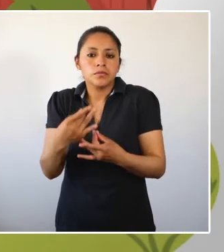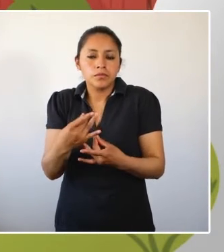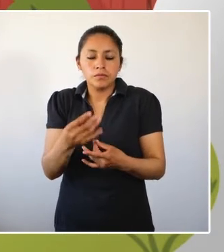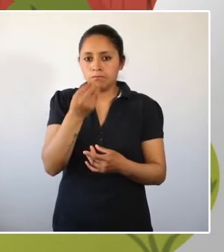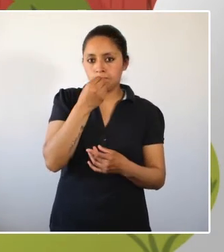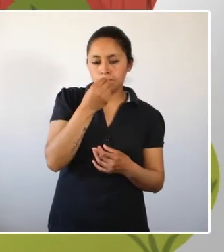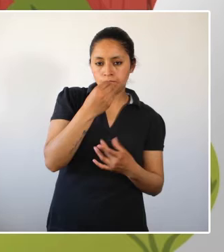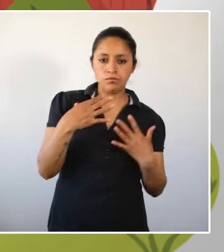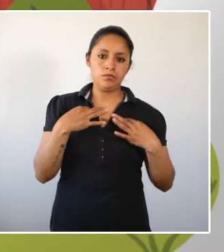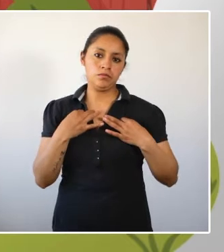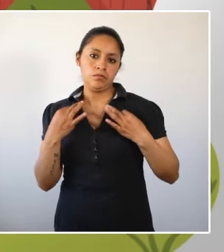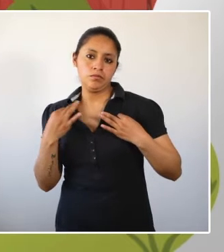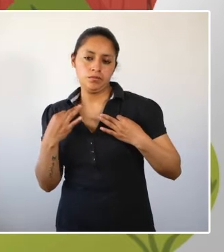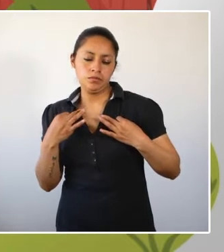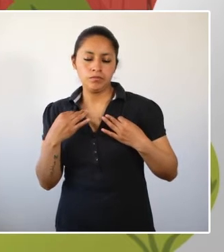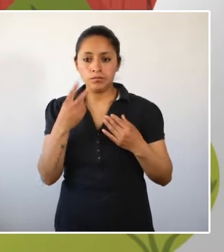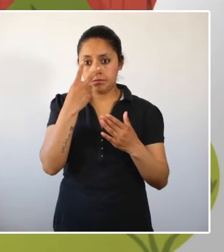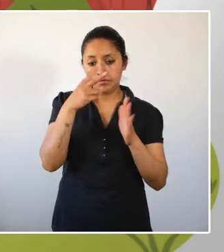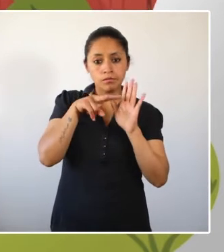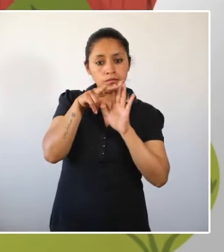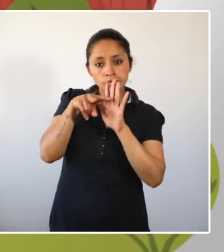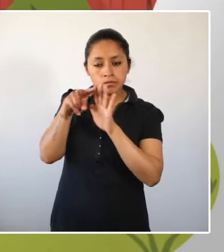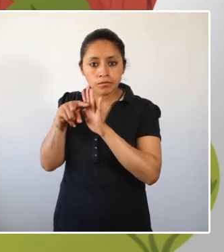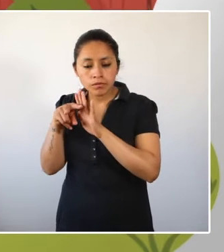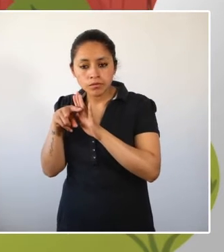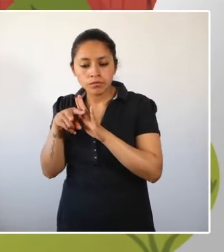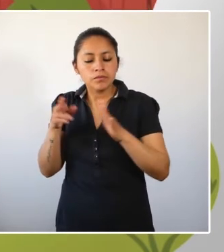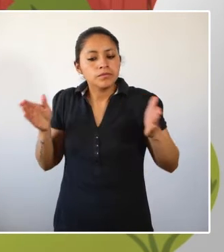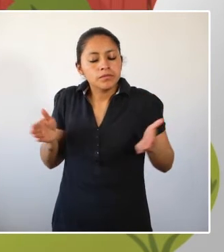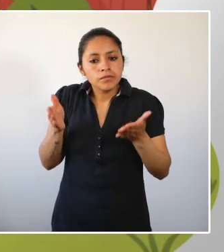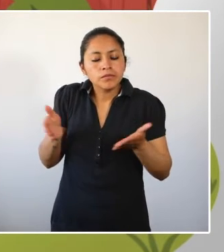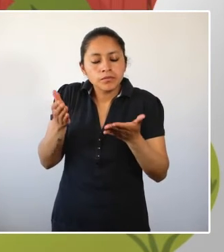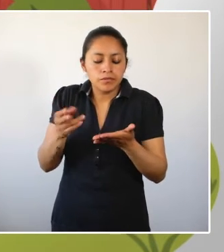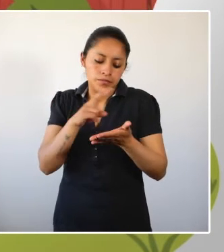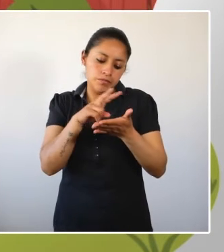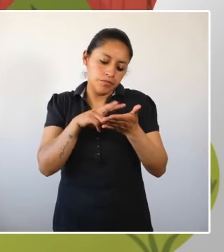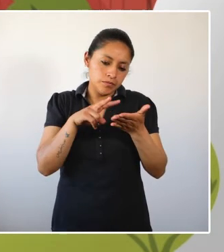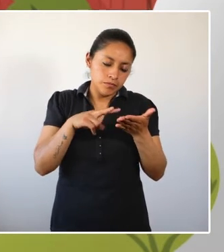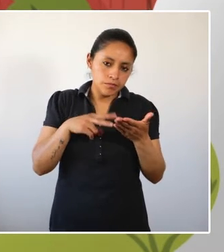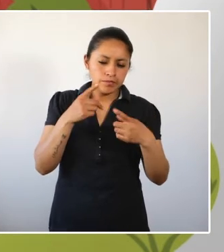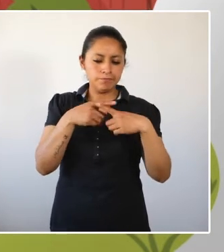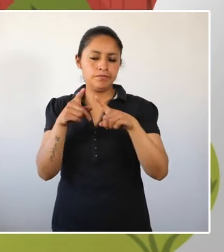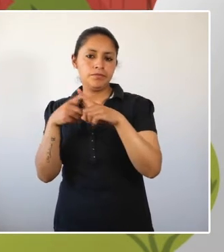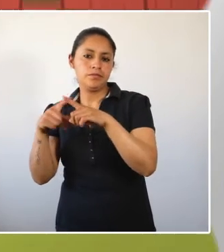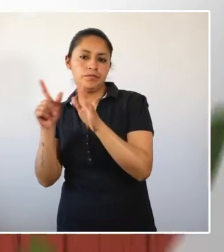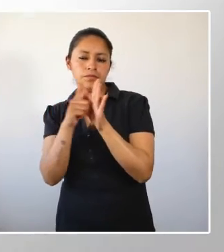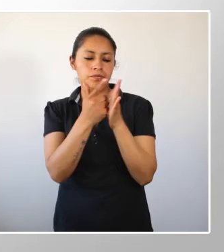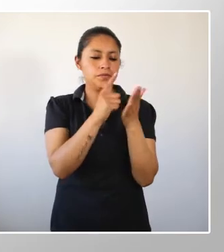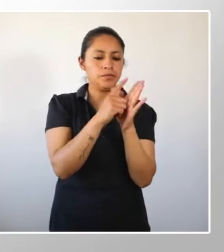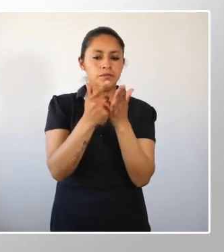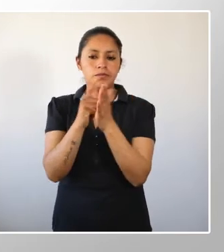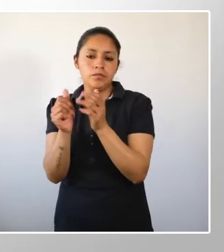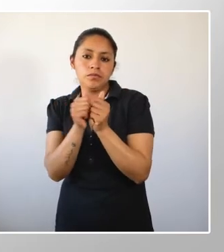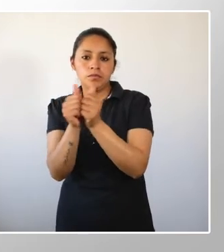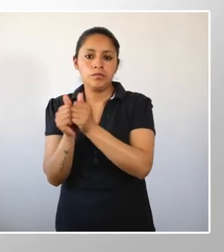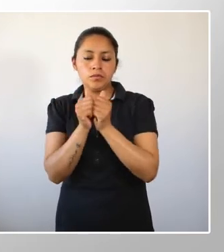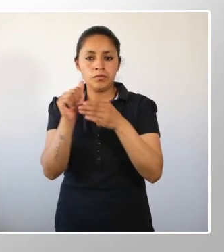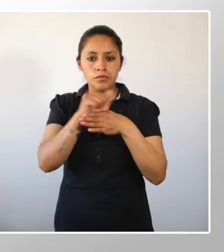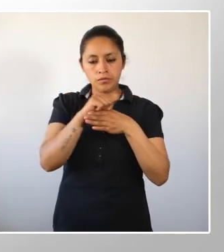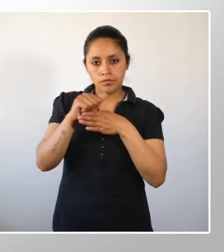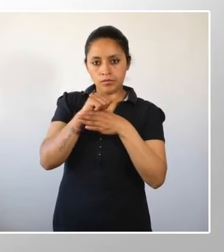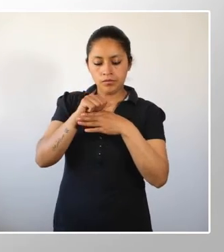tisungi yachaita. Ima takas tawangustan. Tapuna, reksina, kangman, atcha, mikuna, series.